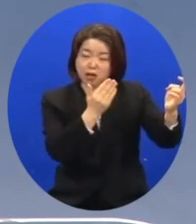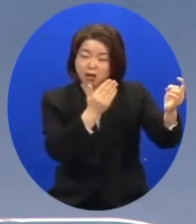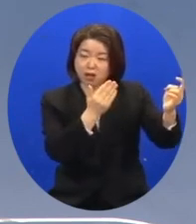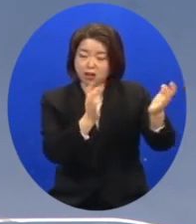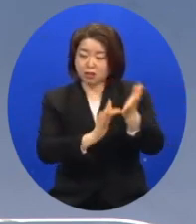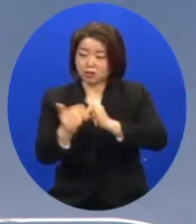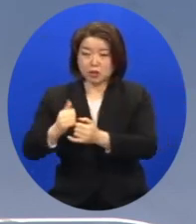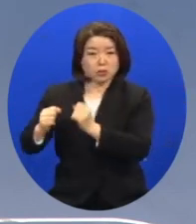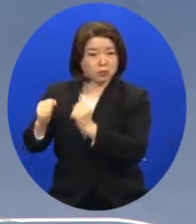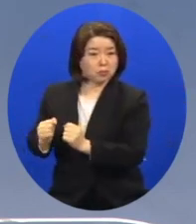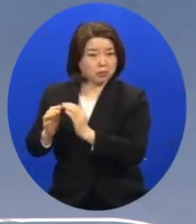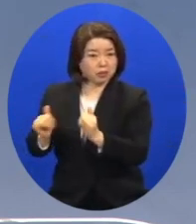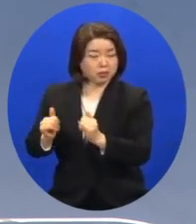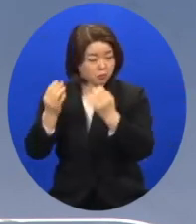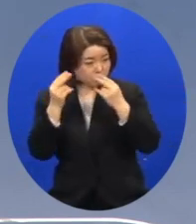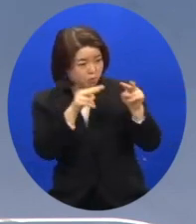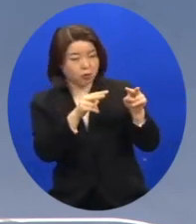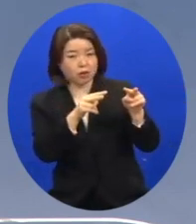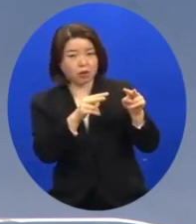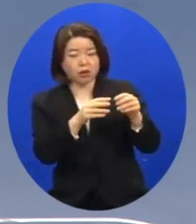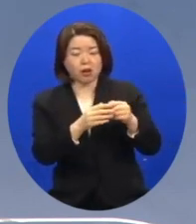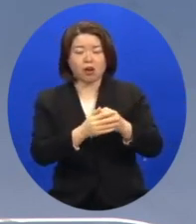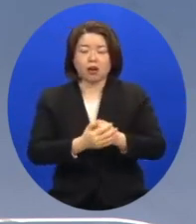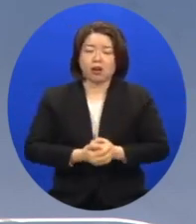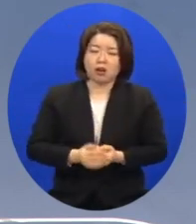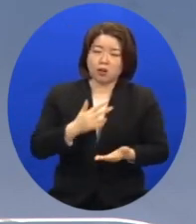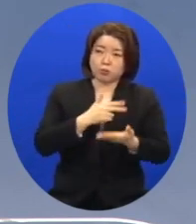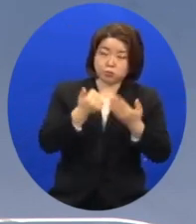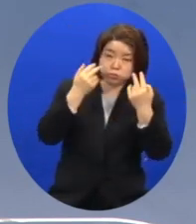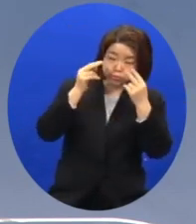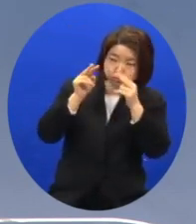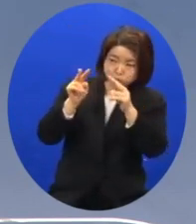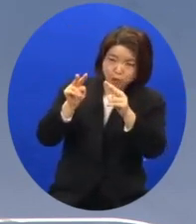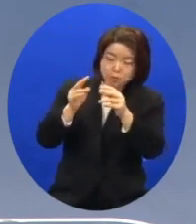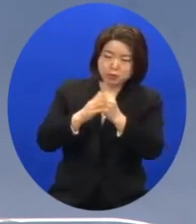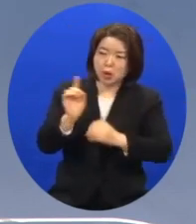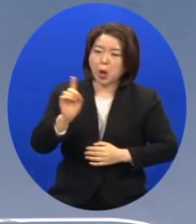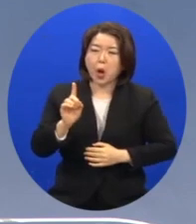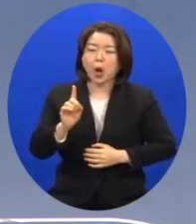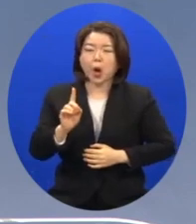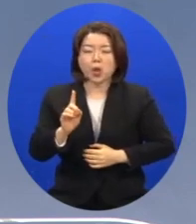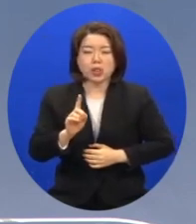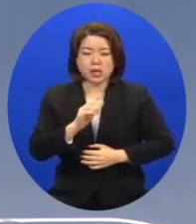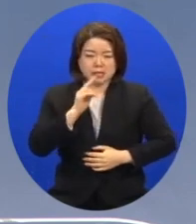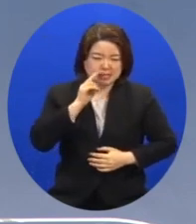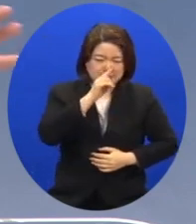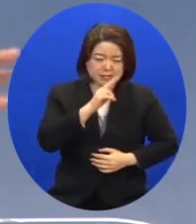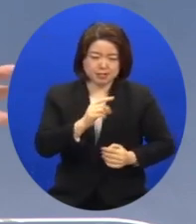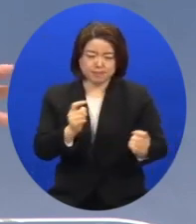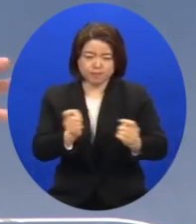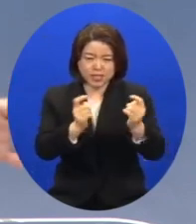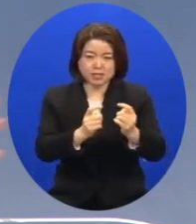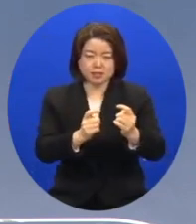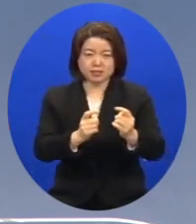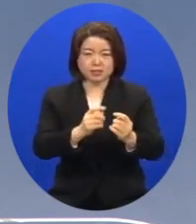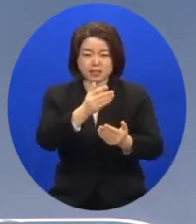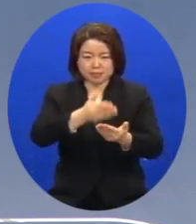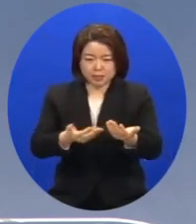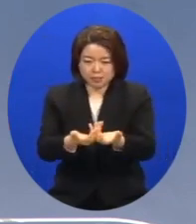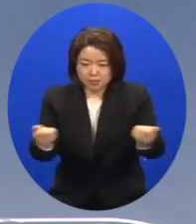계신데 주님을 바라보면서 어떻게 서로 시기 질투하고 다투고 팔을 나눌 수가